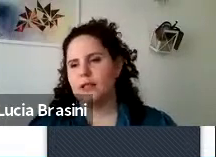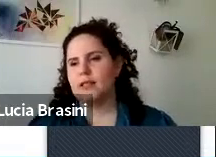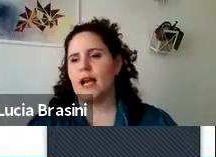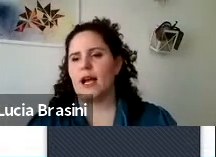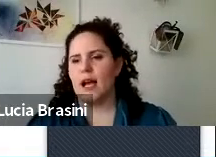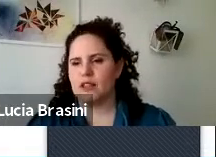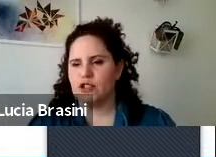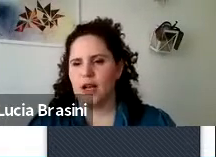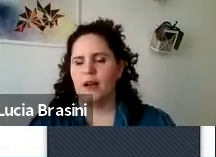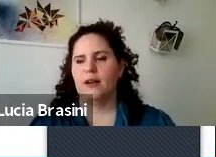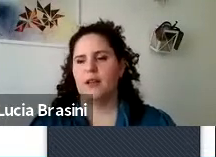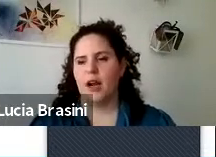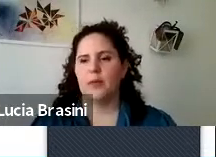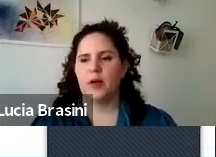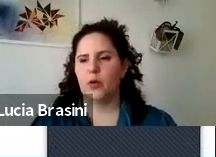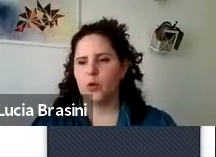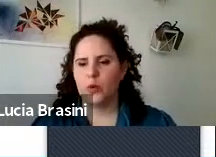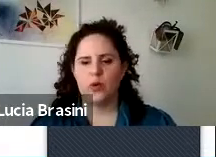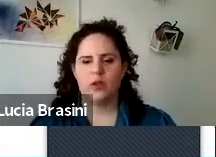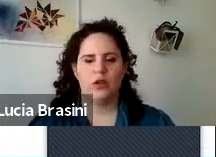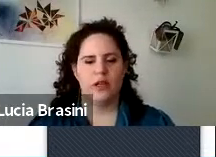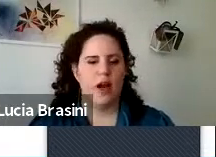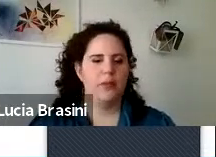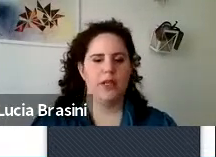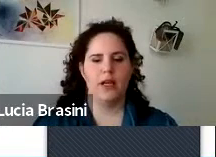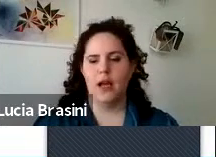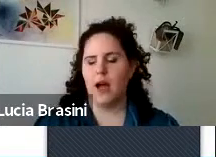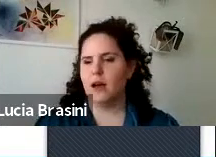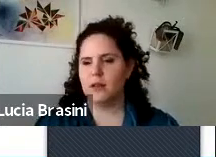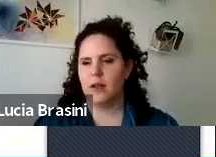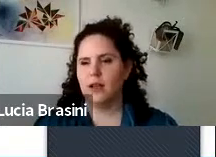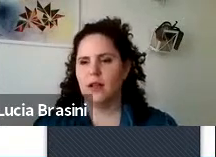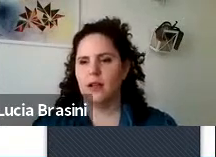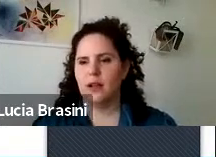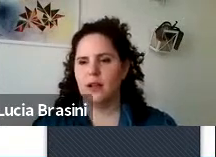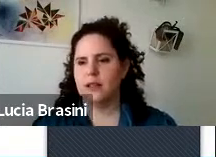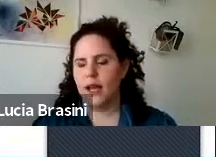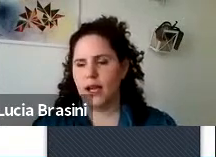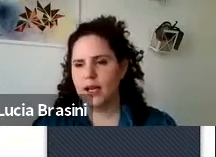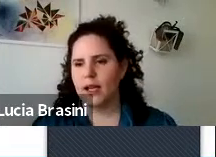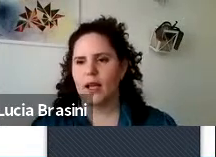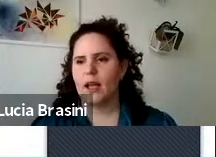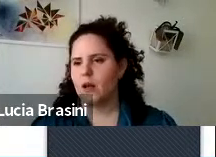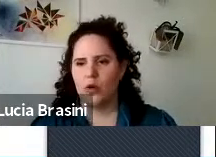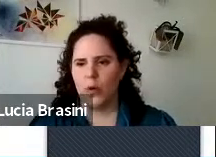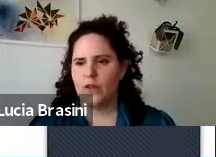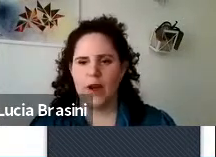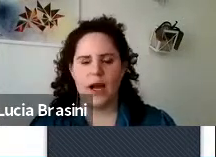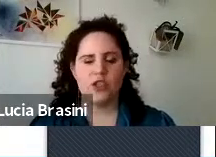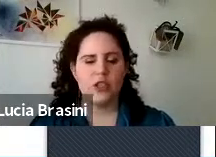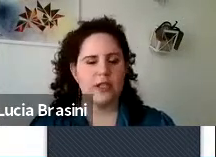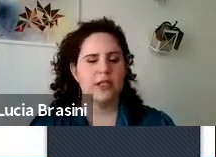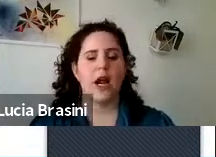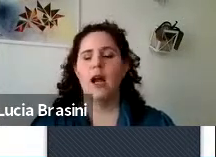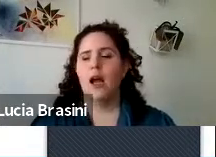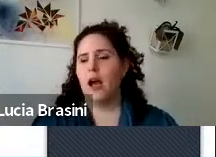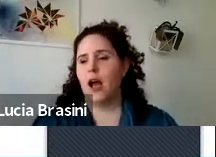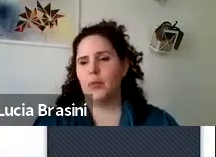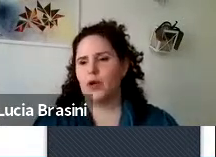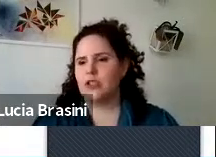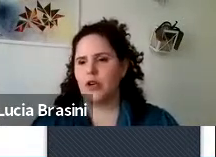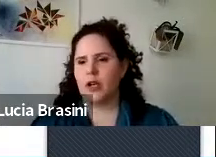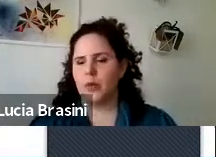solo se si aggancia tramite Bluetooth, tramite altre tecniche, come Wi-Fi,